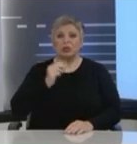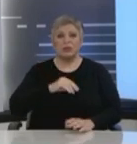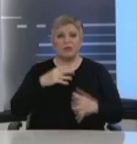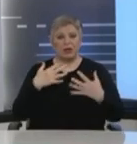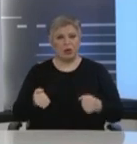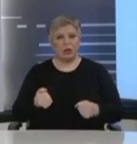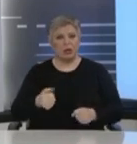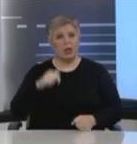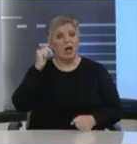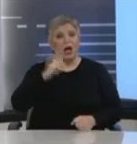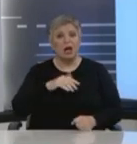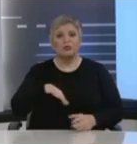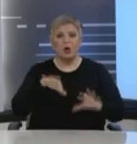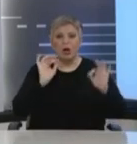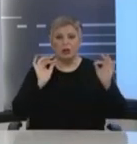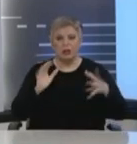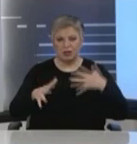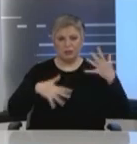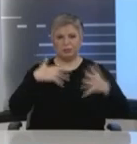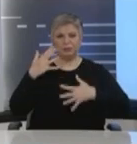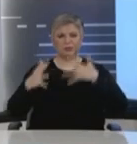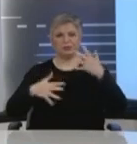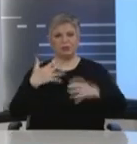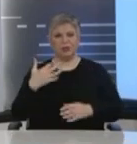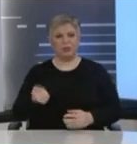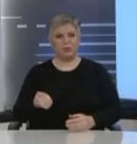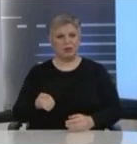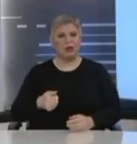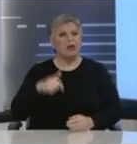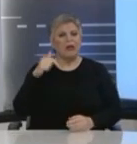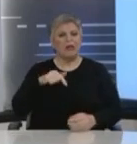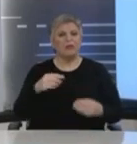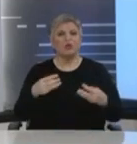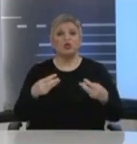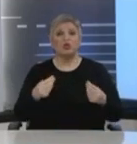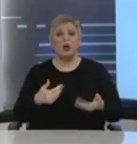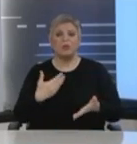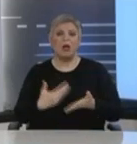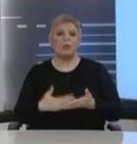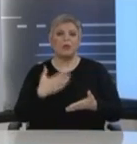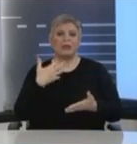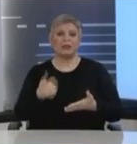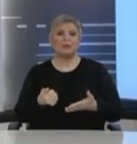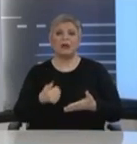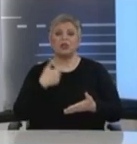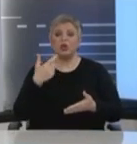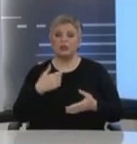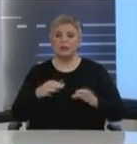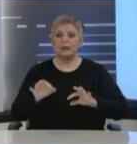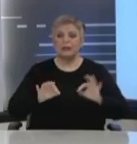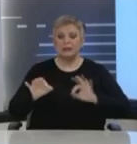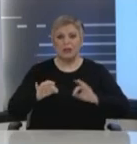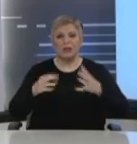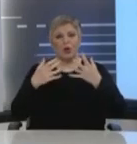άλλος. Αυτό αποδεικνύει το πόσο μεθοδικά και δόλια στείνεται την όλη